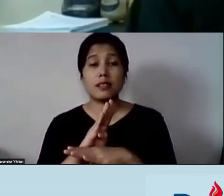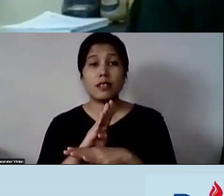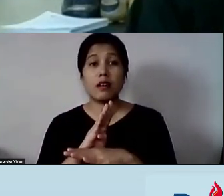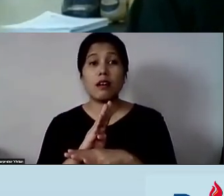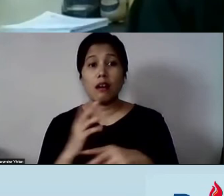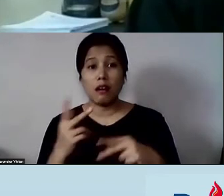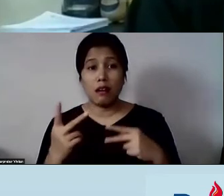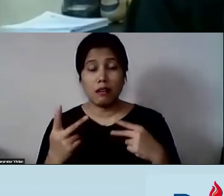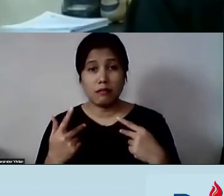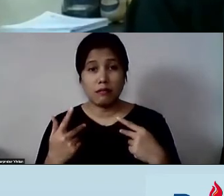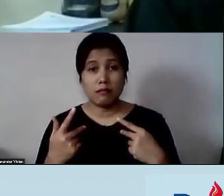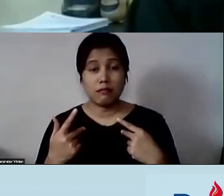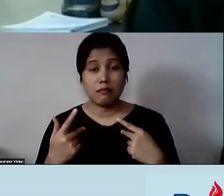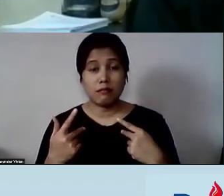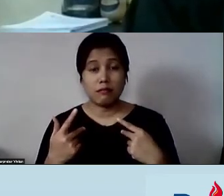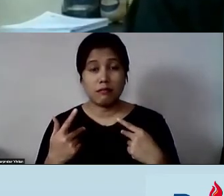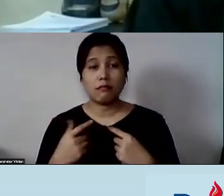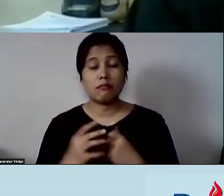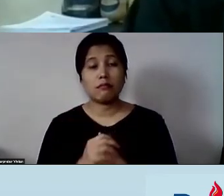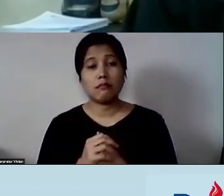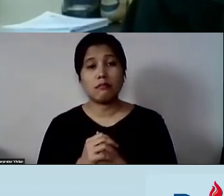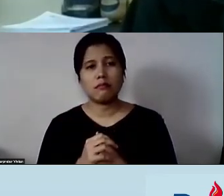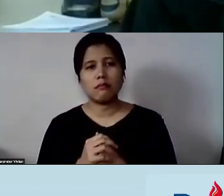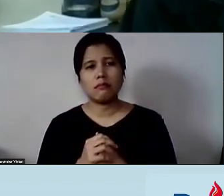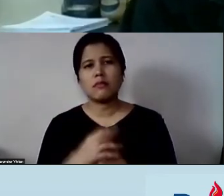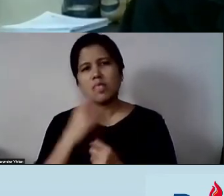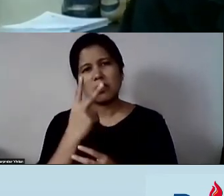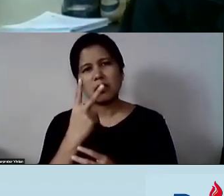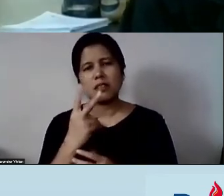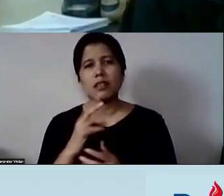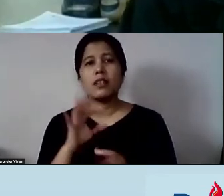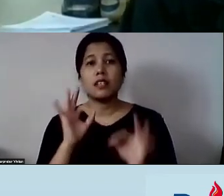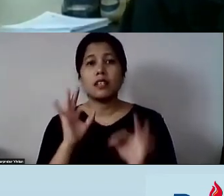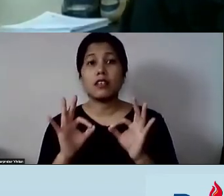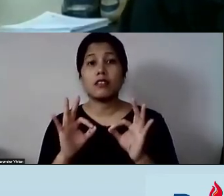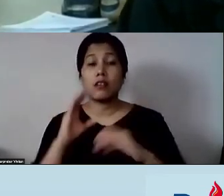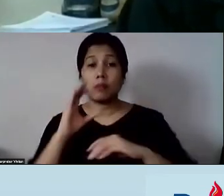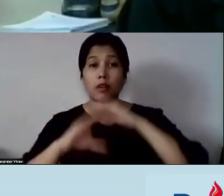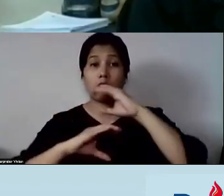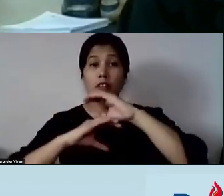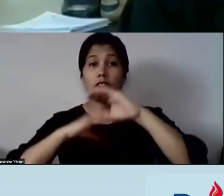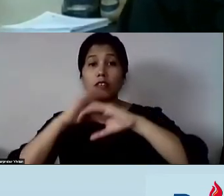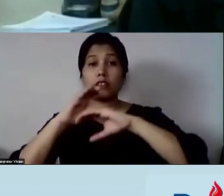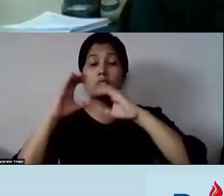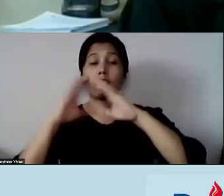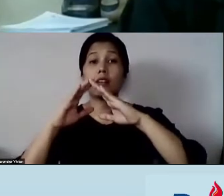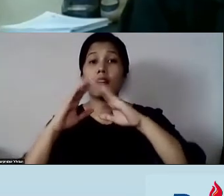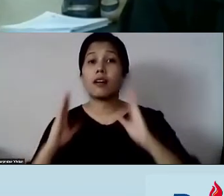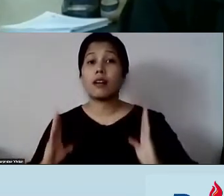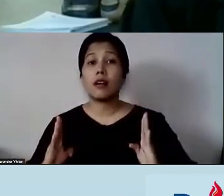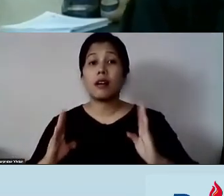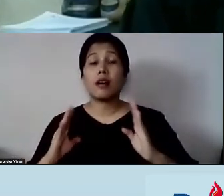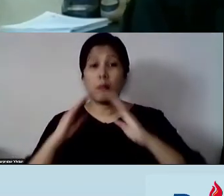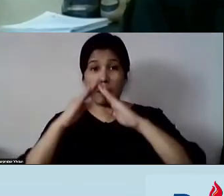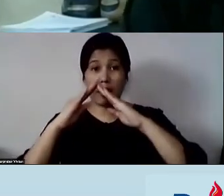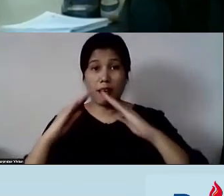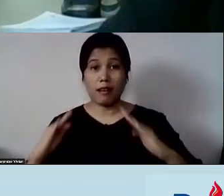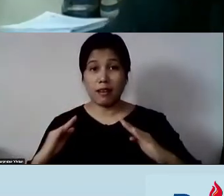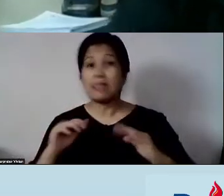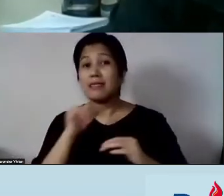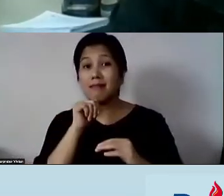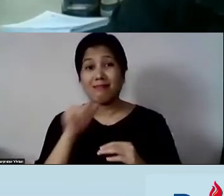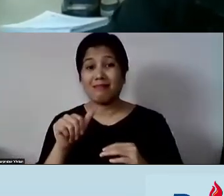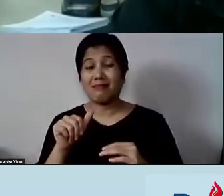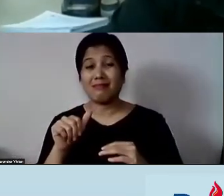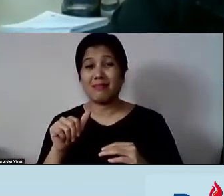very vague sa akin yung all businesses. Pero tingin ko, for example, pag magpapakonstruct ka ng bahay, alam ko hindi applicable yon doon, di